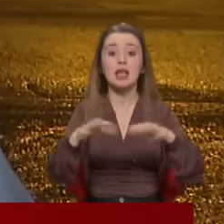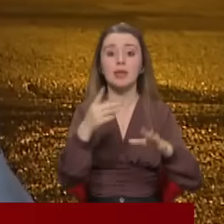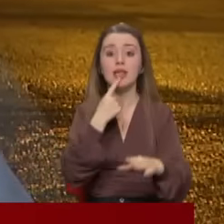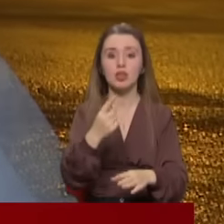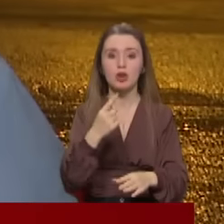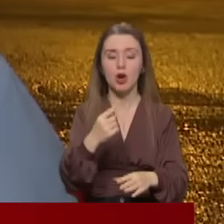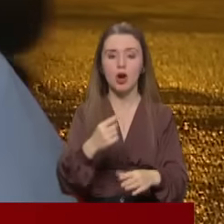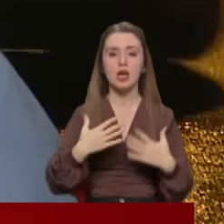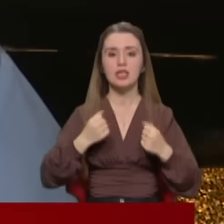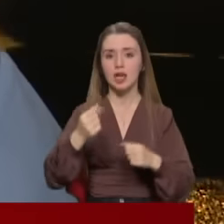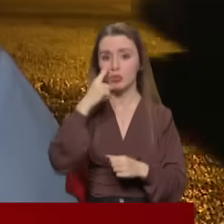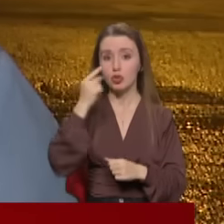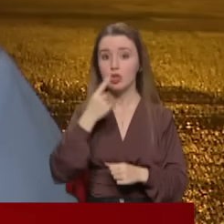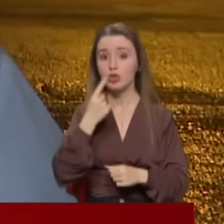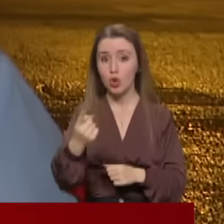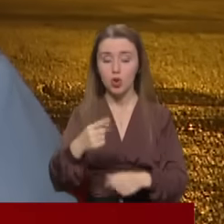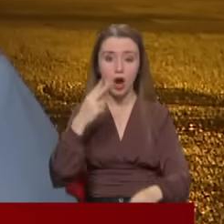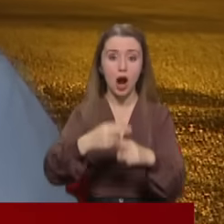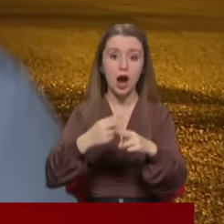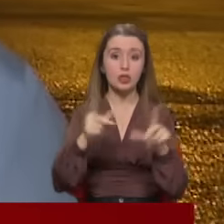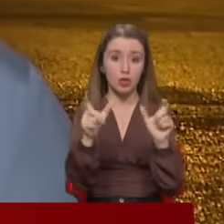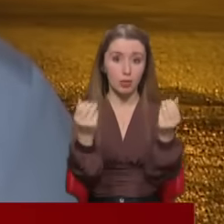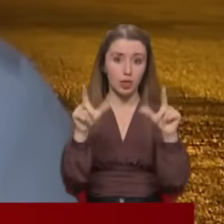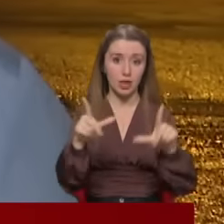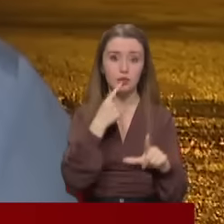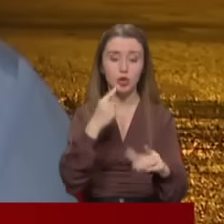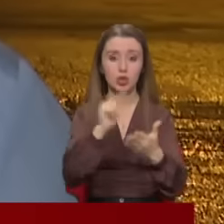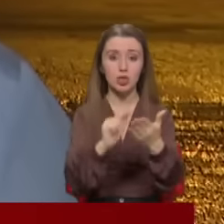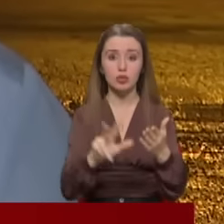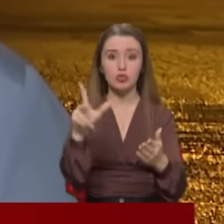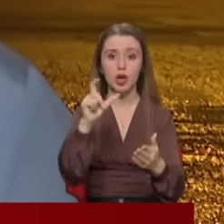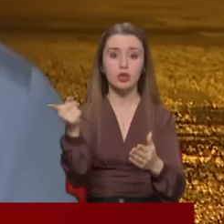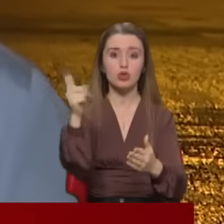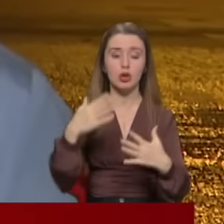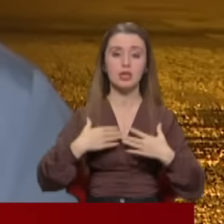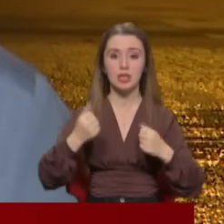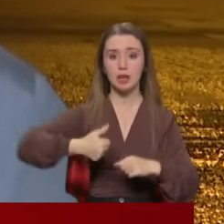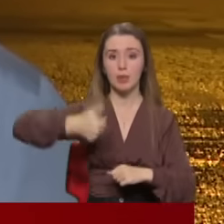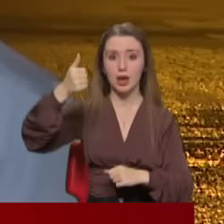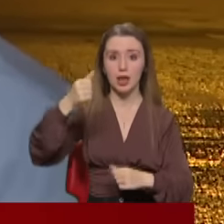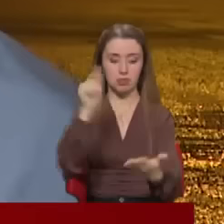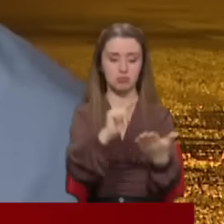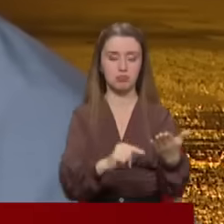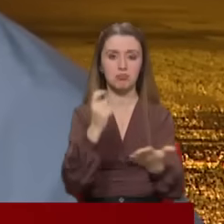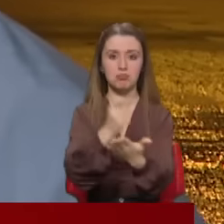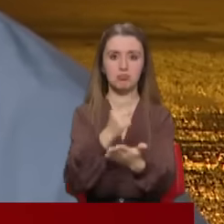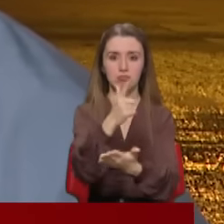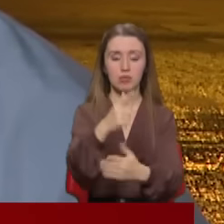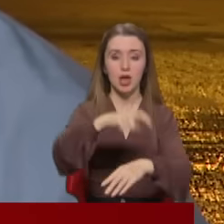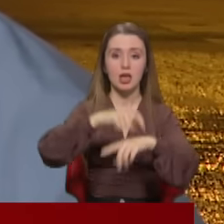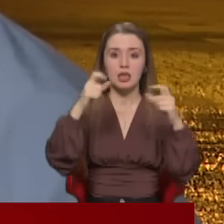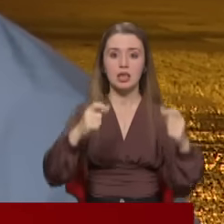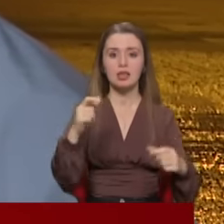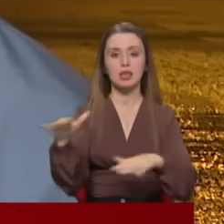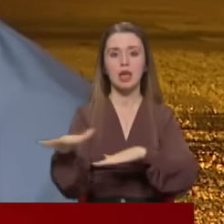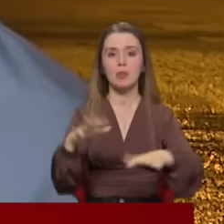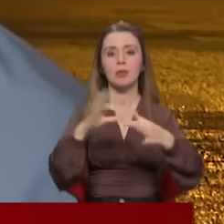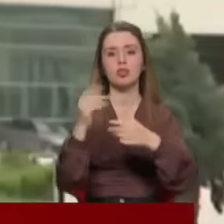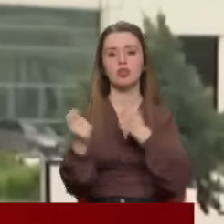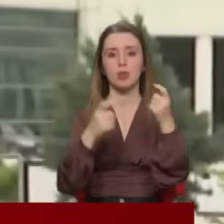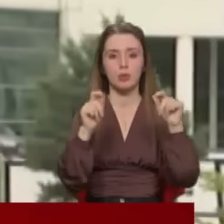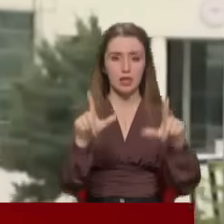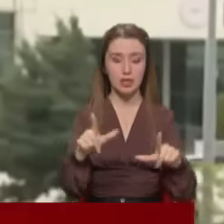Müdürlüğü'ne iletiyor. Acil önlem alınması gerektiğini söylüyor. Bu yazılar 3 ay sonra Sağlık Bakanlığı'na yazı yazılıyor. Bu hastanenin depremle ilgili bir çalışma yapılması